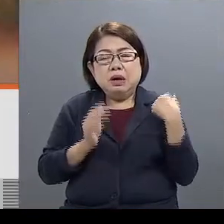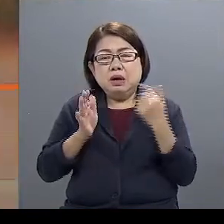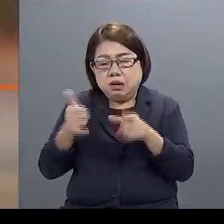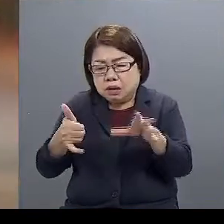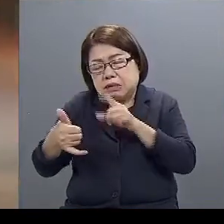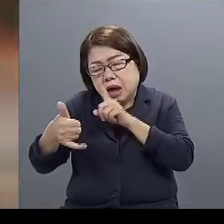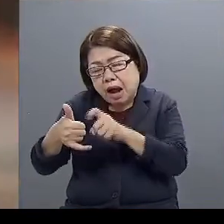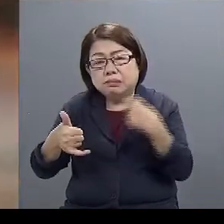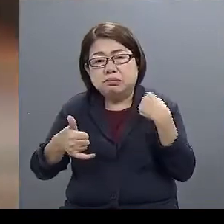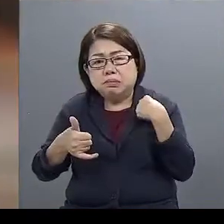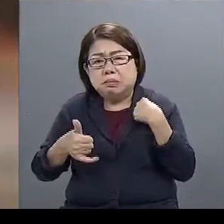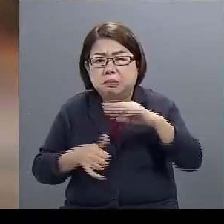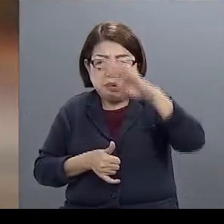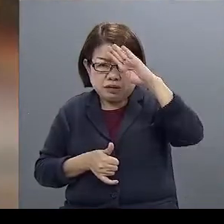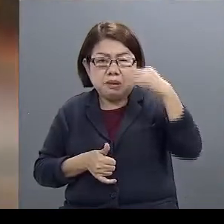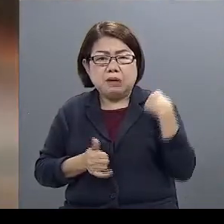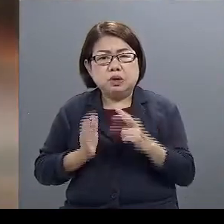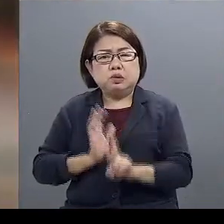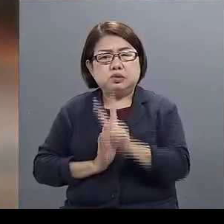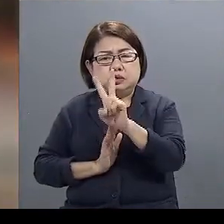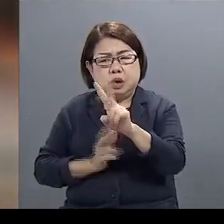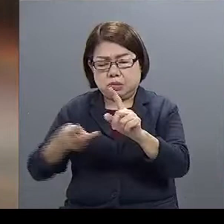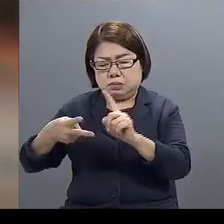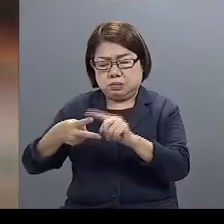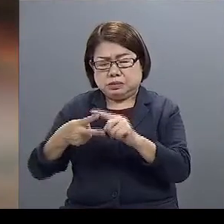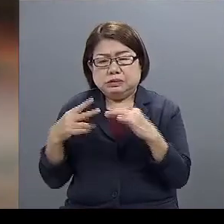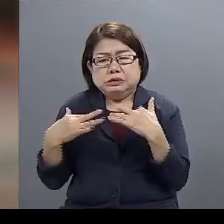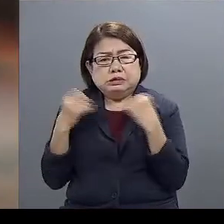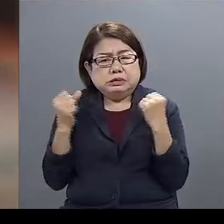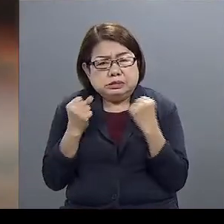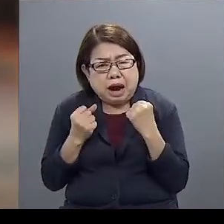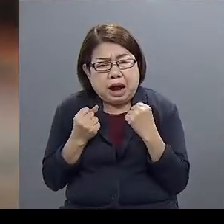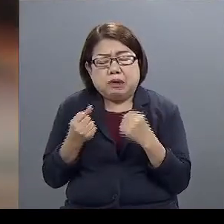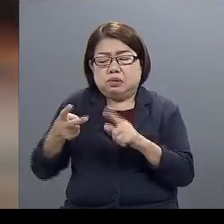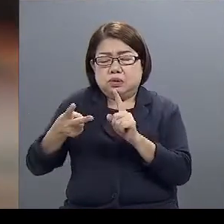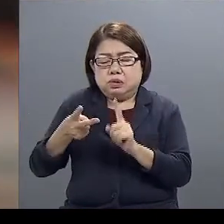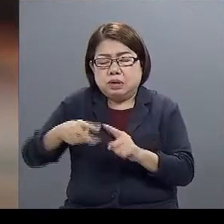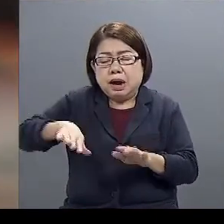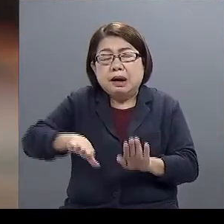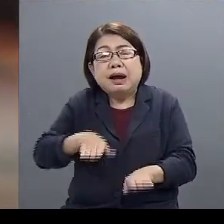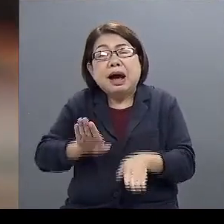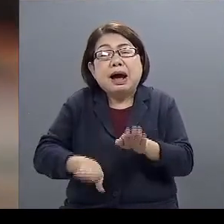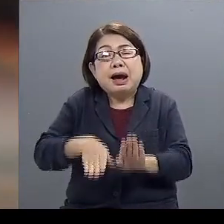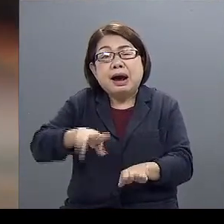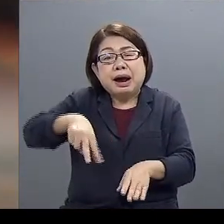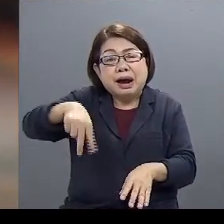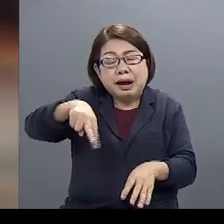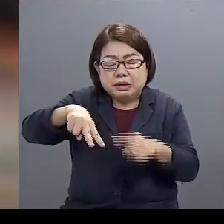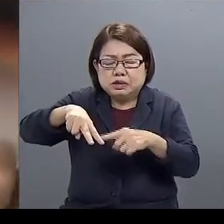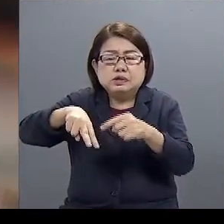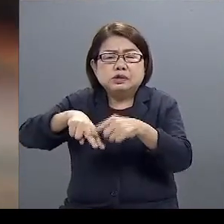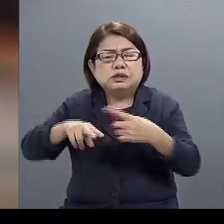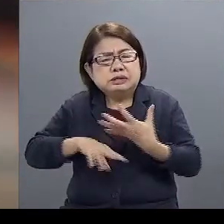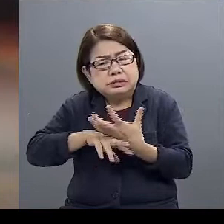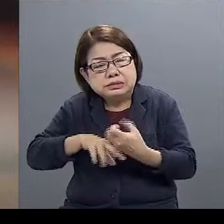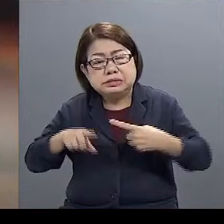การหนาวๆร้อนๆอีกรายนึงก็ปวดขาแต่เดี๋ยวพรุ่งนี้เราจะลองประสานกับหน่วยงานที่เกี่ยวข้องให้เ